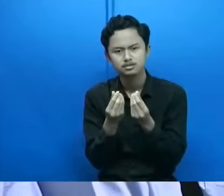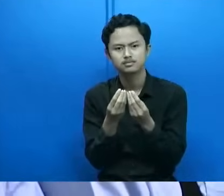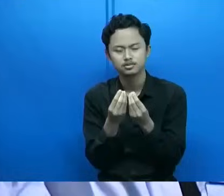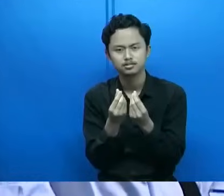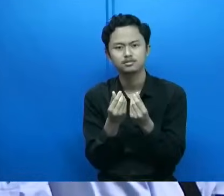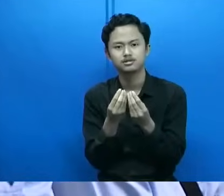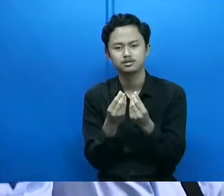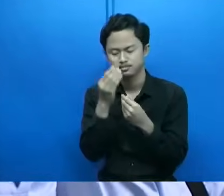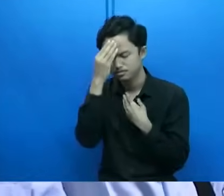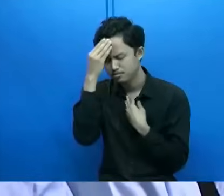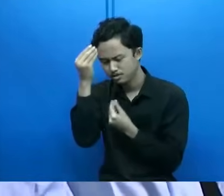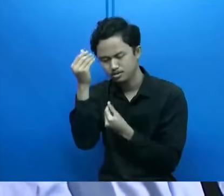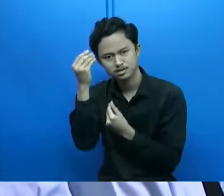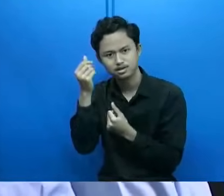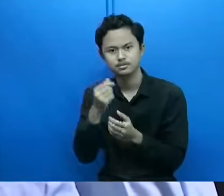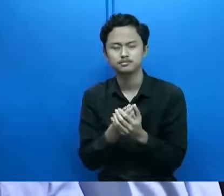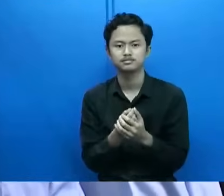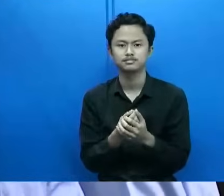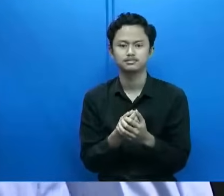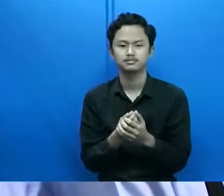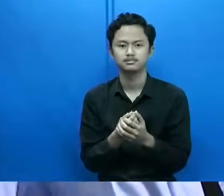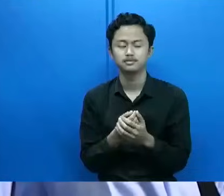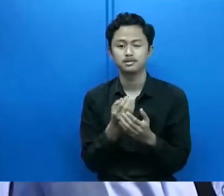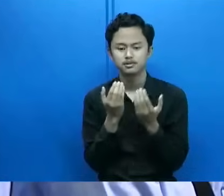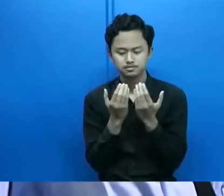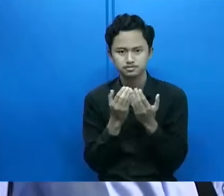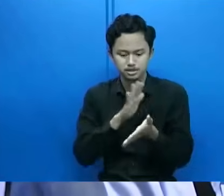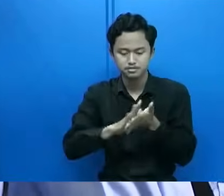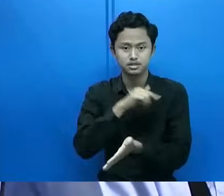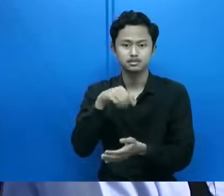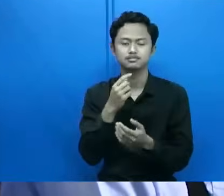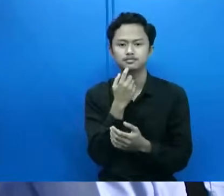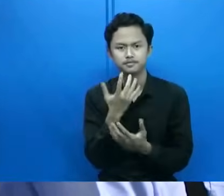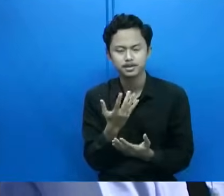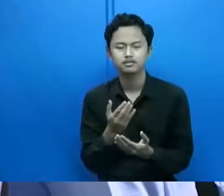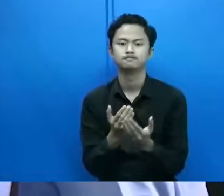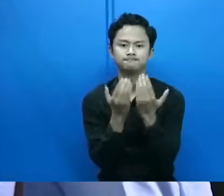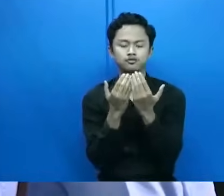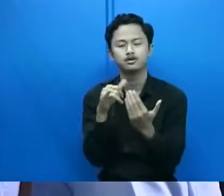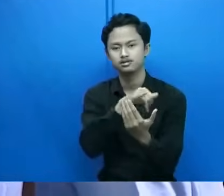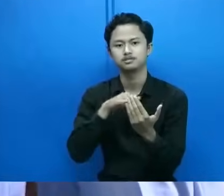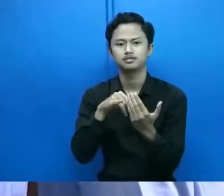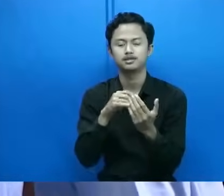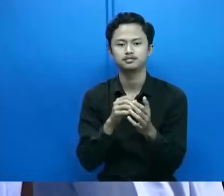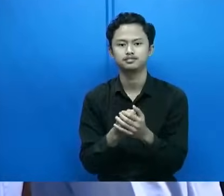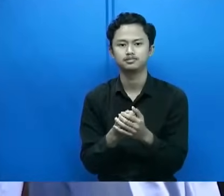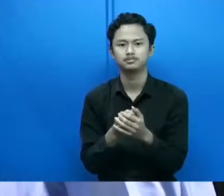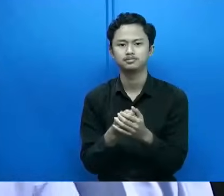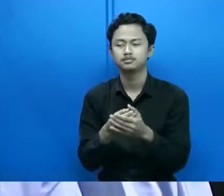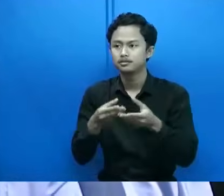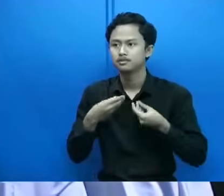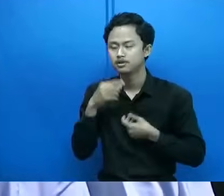apa ajaran dari beliau. Kesempatan kali ini kita akan berdoa bersama. Kami minta dengan hormat guru kita Ustaz Adi Hidayat